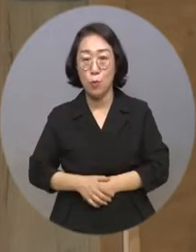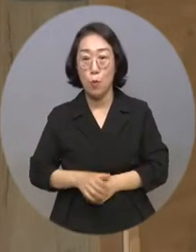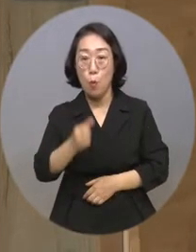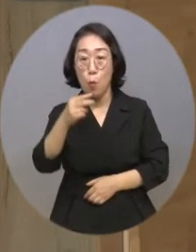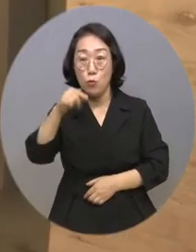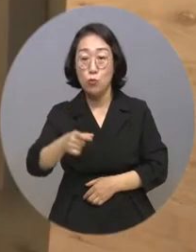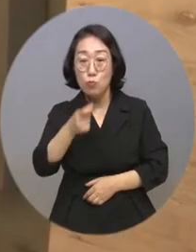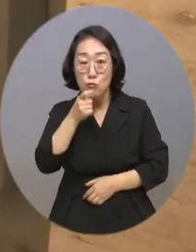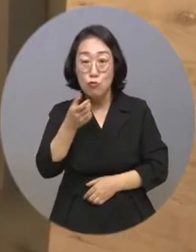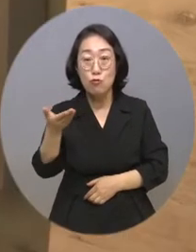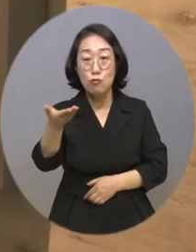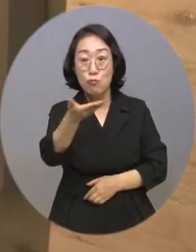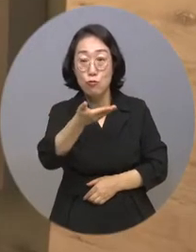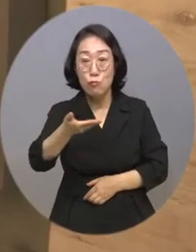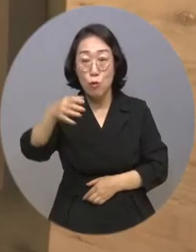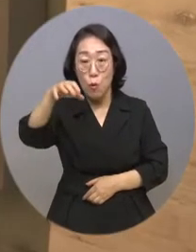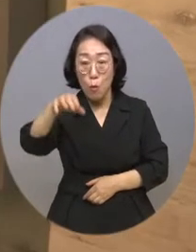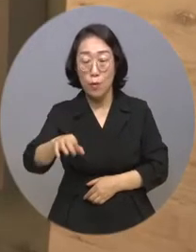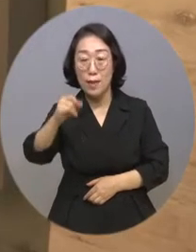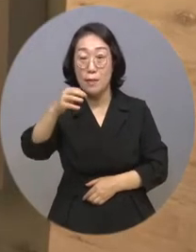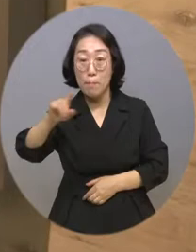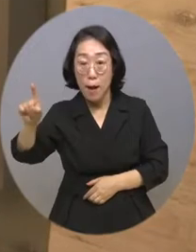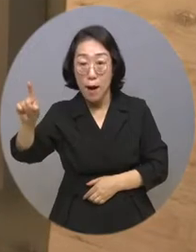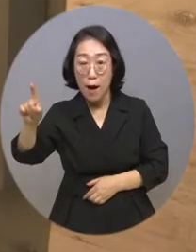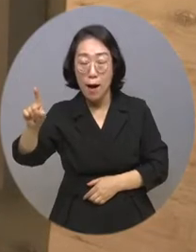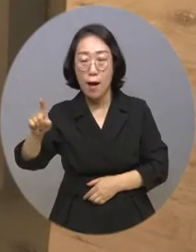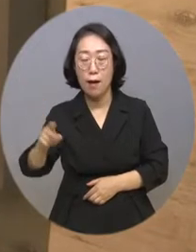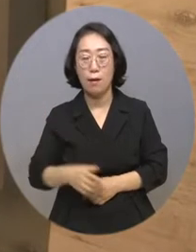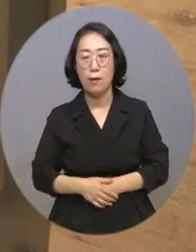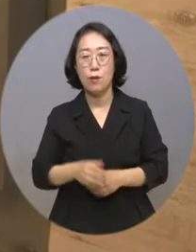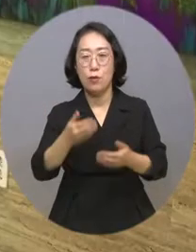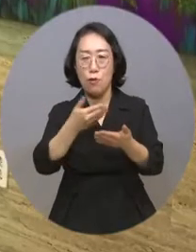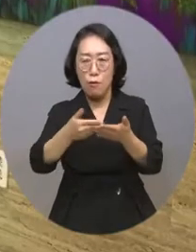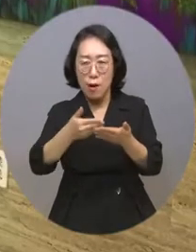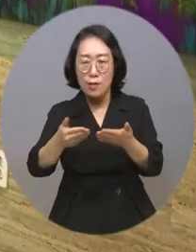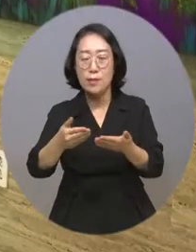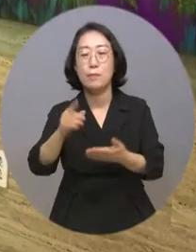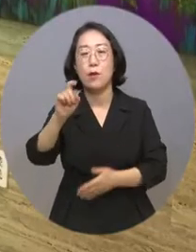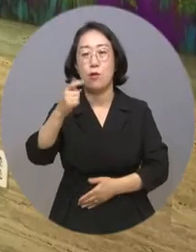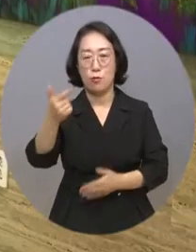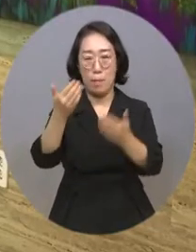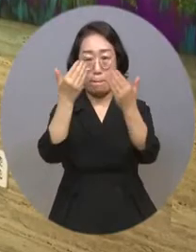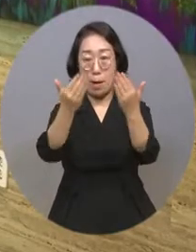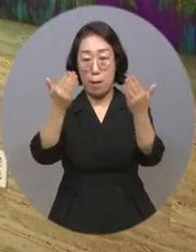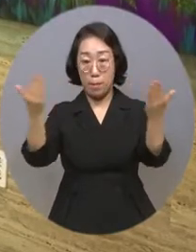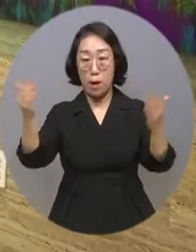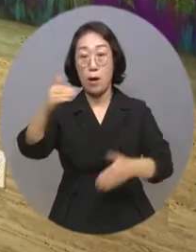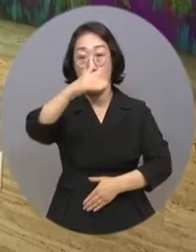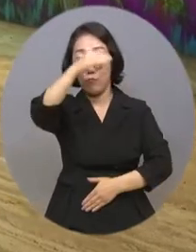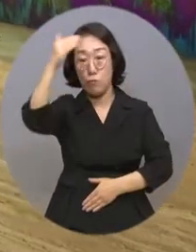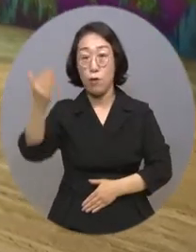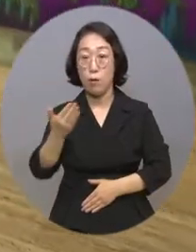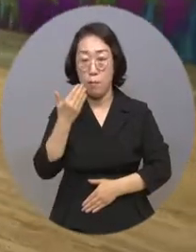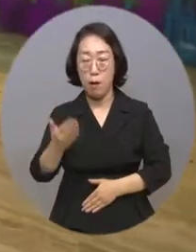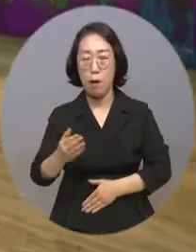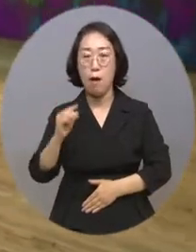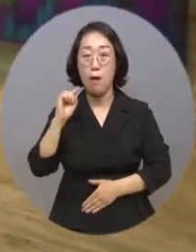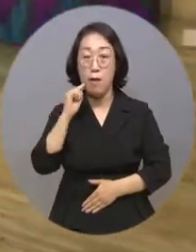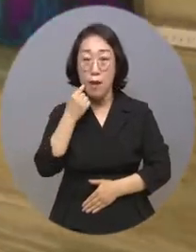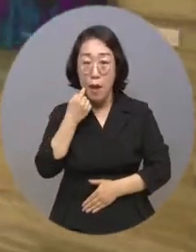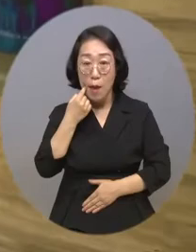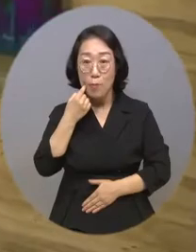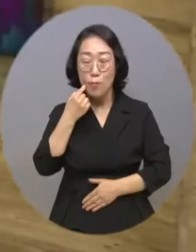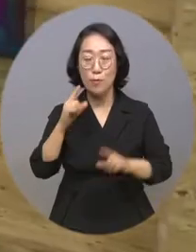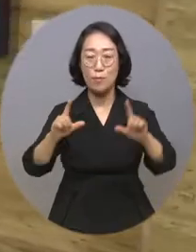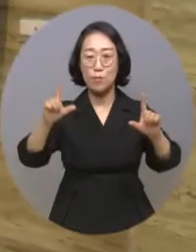호수인 음파를 주제로 완성한 작품 16점이 공개되었고 작품을 감상하는 동안 실제로 아름다운 경치를